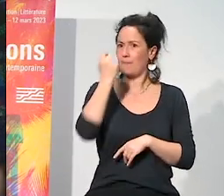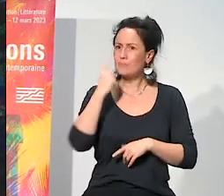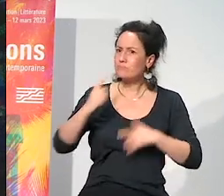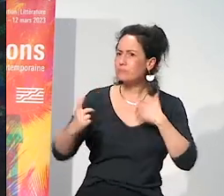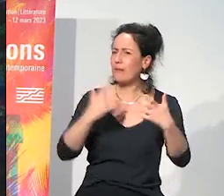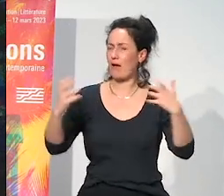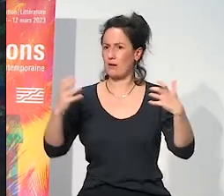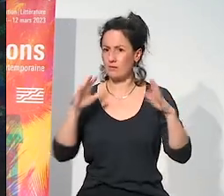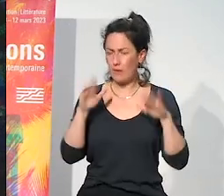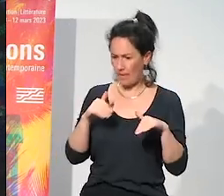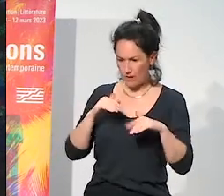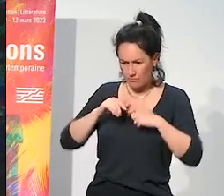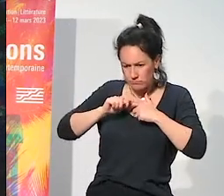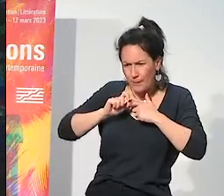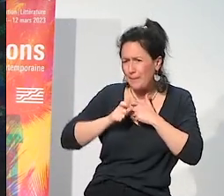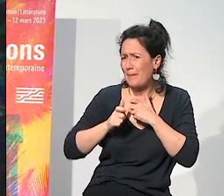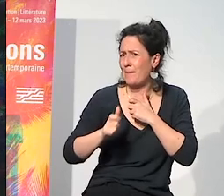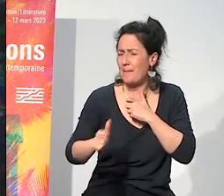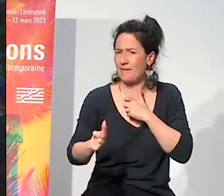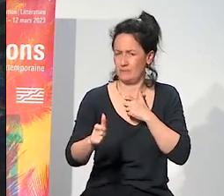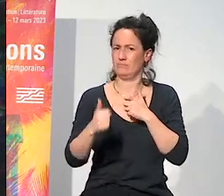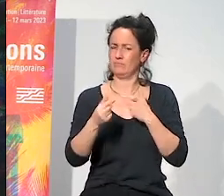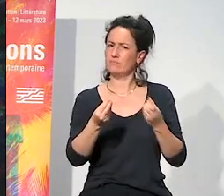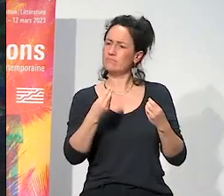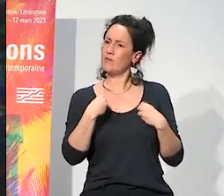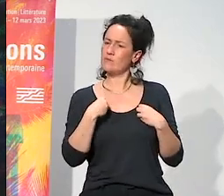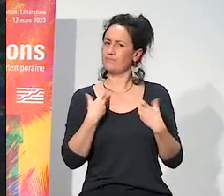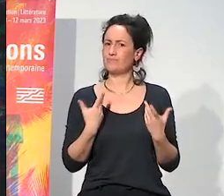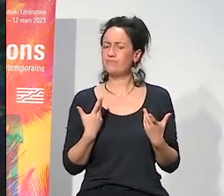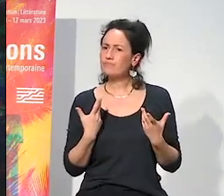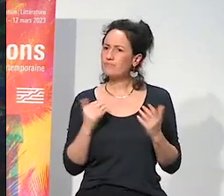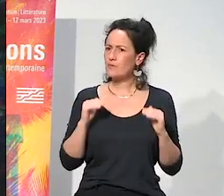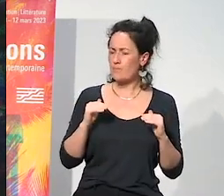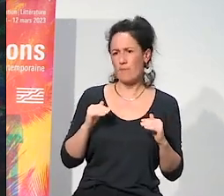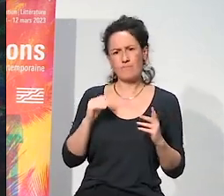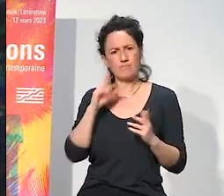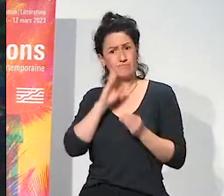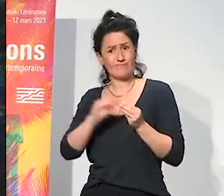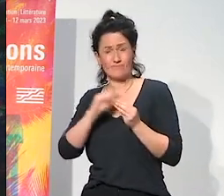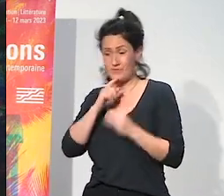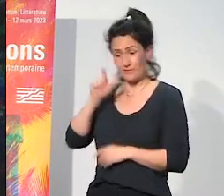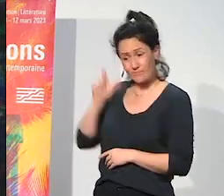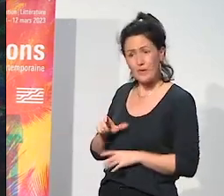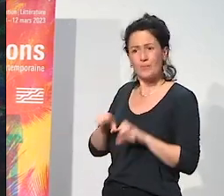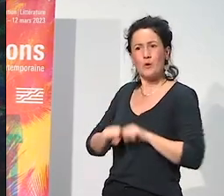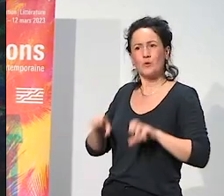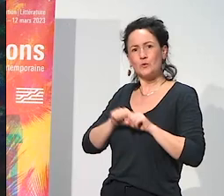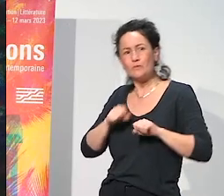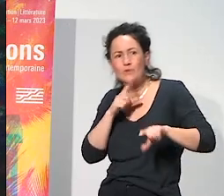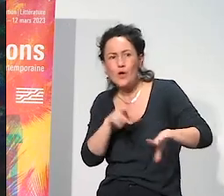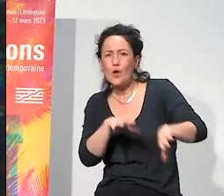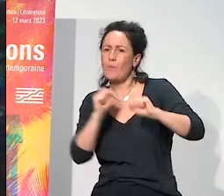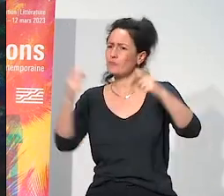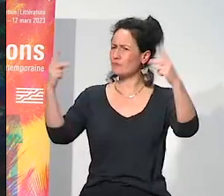de choix qui sont très, très, très problématiques, c'est-à-dire une productrice qui engage un scénariste spécialiste des